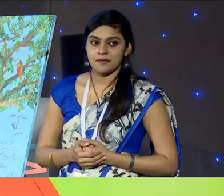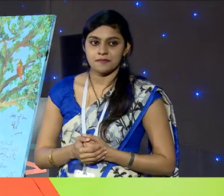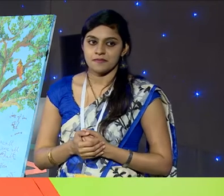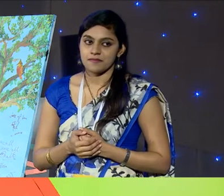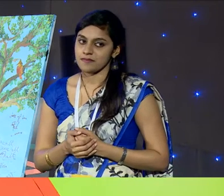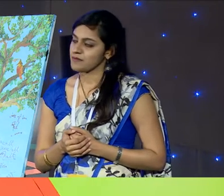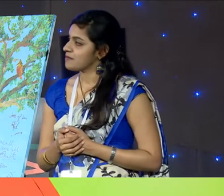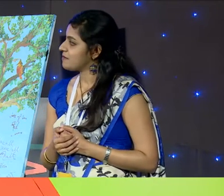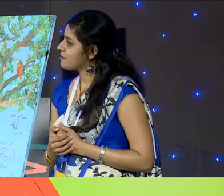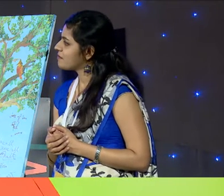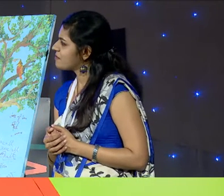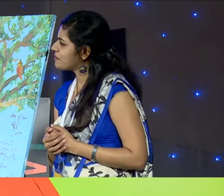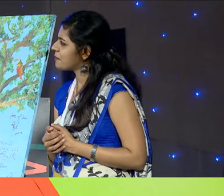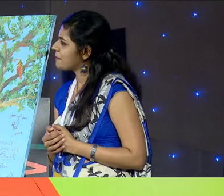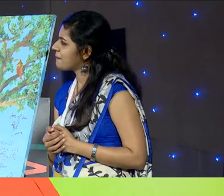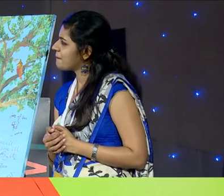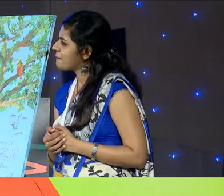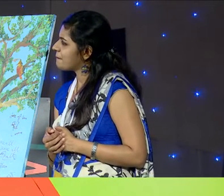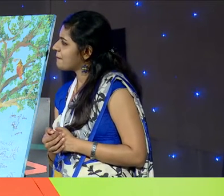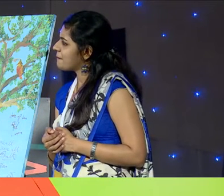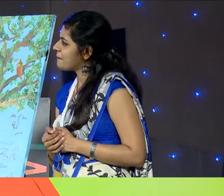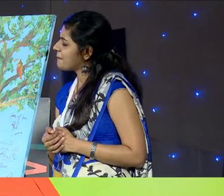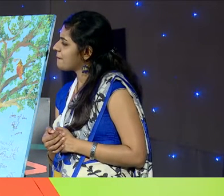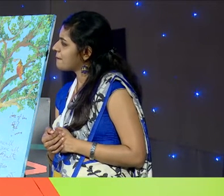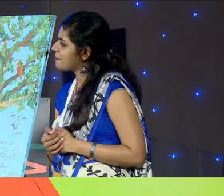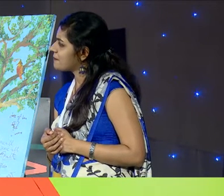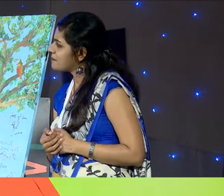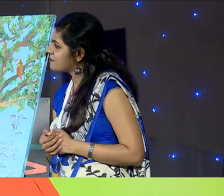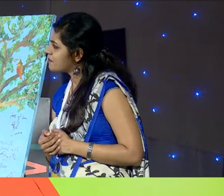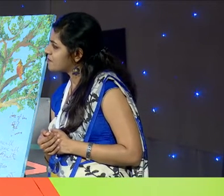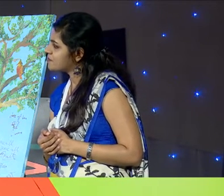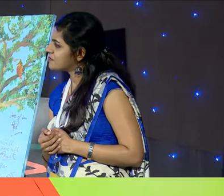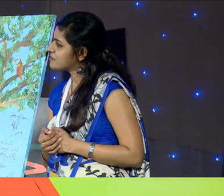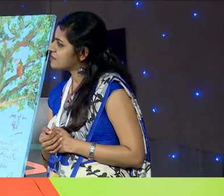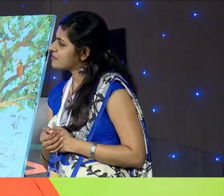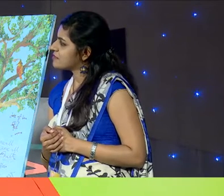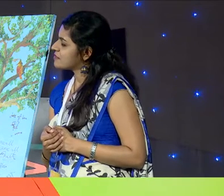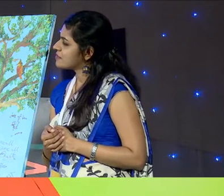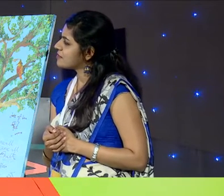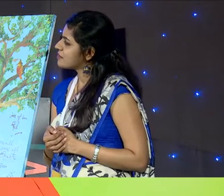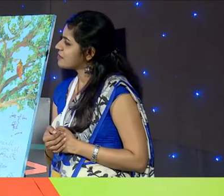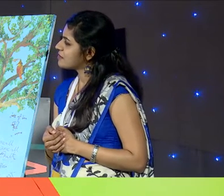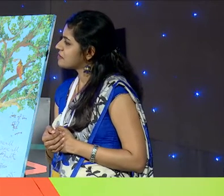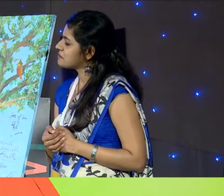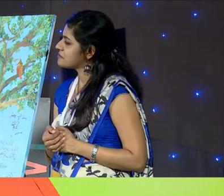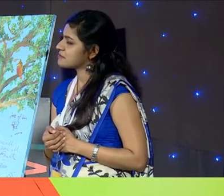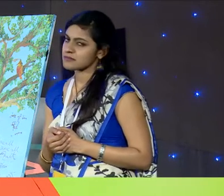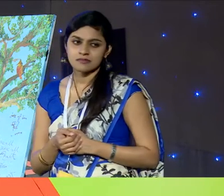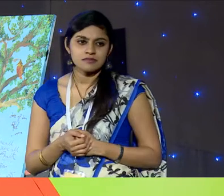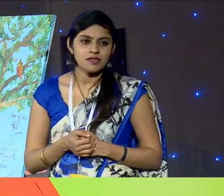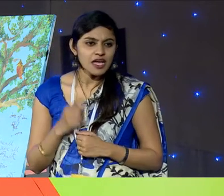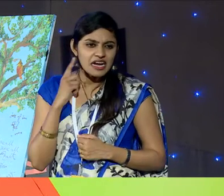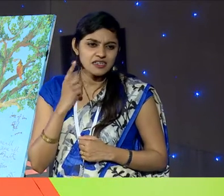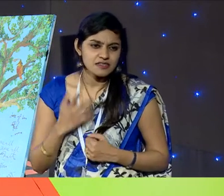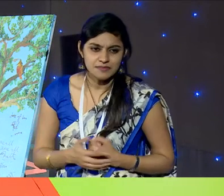निकलती, पेरेंट्स बाहर जाते, मैं अकेला रहता घर में, कहीं किचन में से छुरी चाके ढूंढ रहा हूँ, कहीं पतंगे बनाने की कोशिश